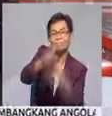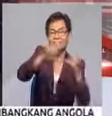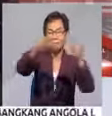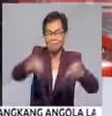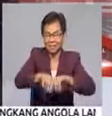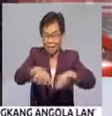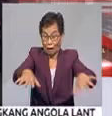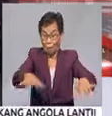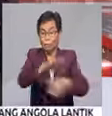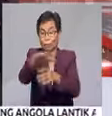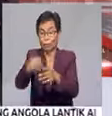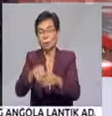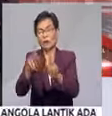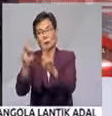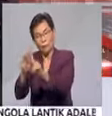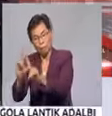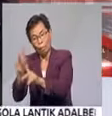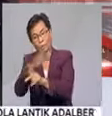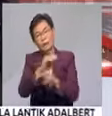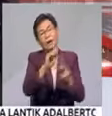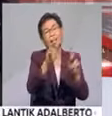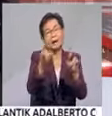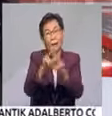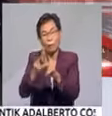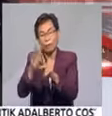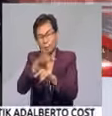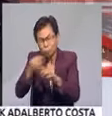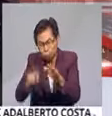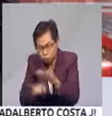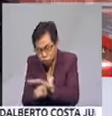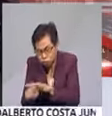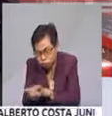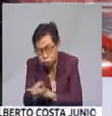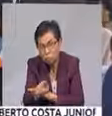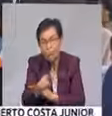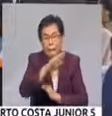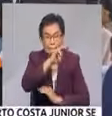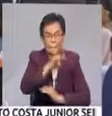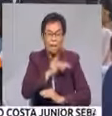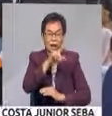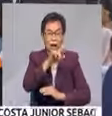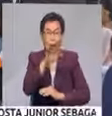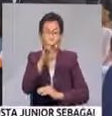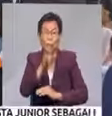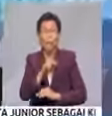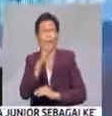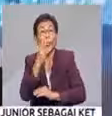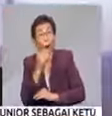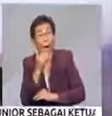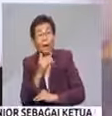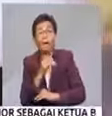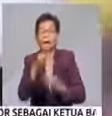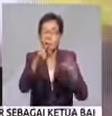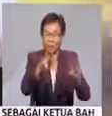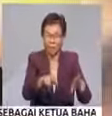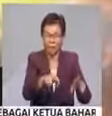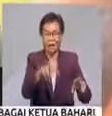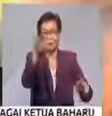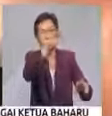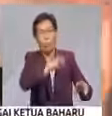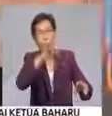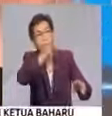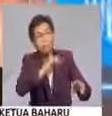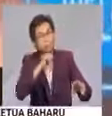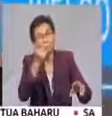Ia termasuk kawasan luar bandar dan pedalaman. Menterinya Gowing Sing Dio berkata usaha itu dibuat supaya tidak ada rakyat yang